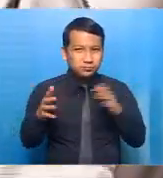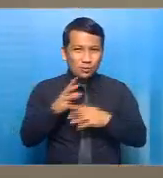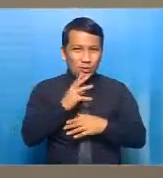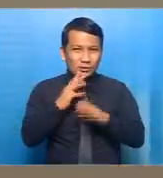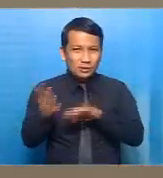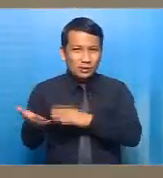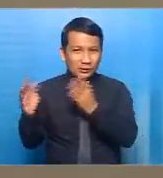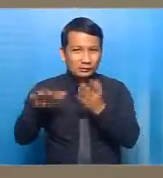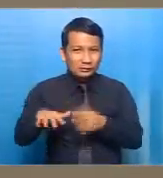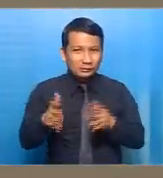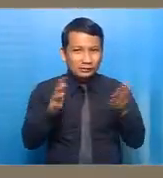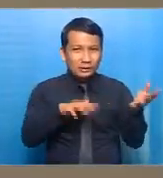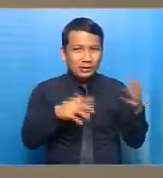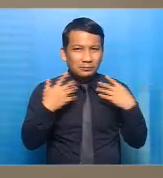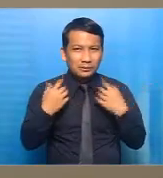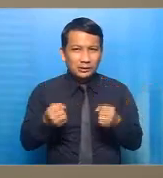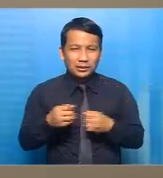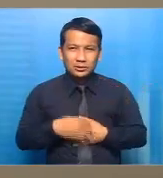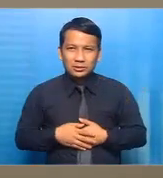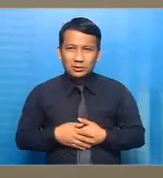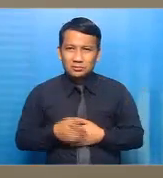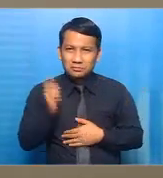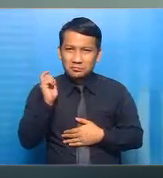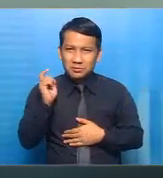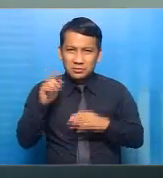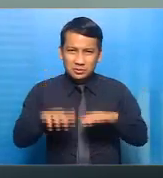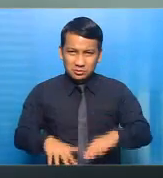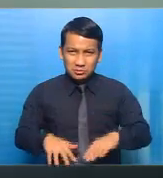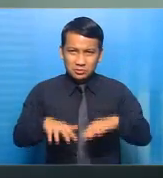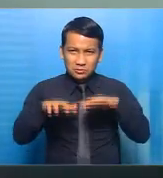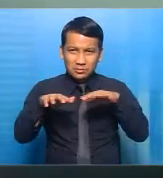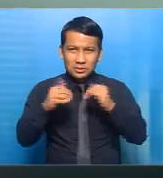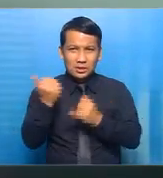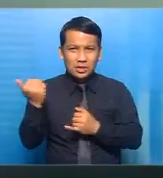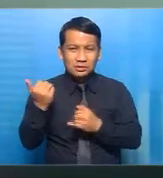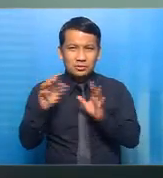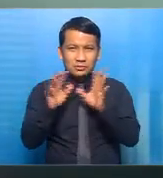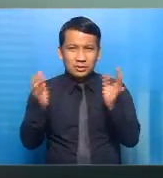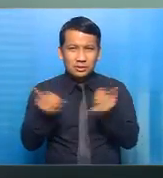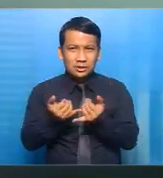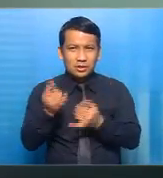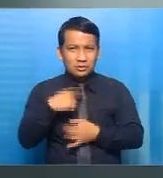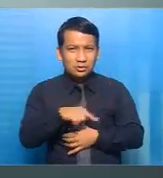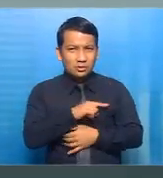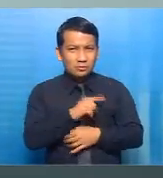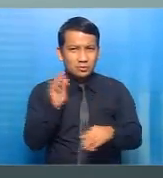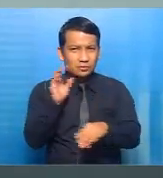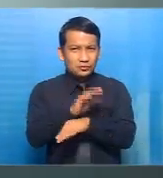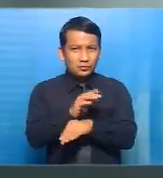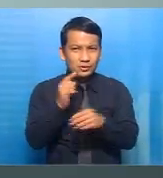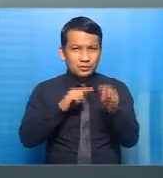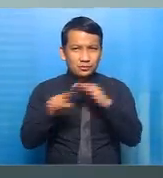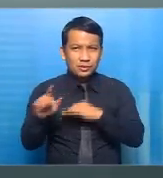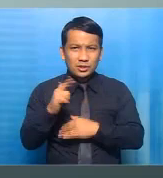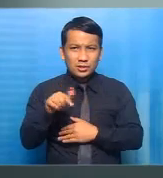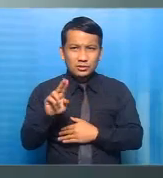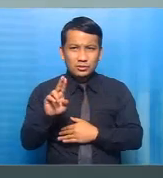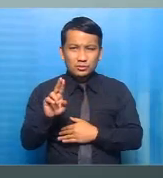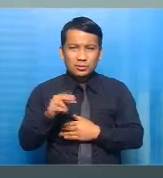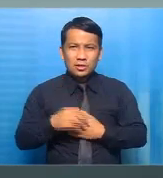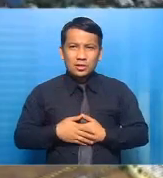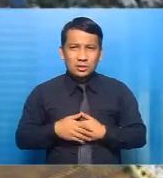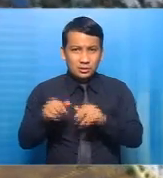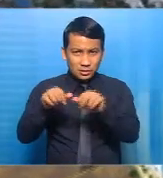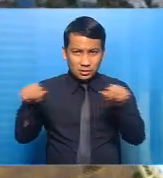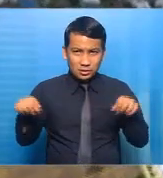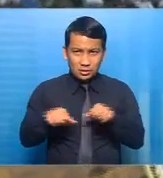tubig. Mabilis ring tumaas ang baha sa iba pang barangay kaya naman nagsagawa agad ng forced evacuation ng LGU. Sa